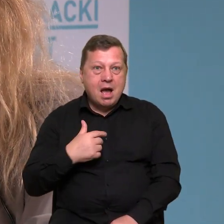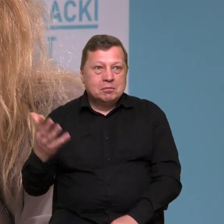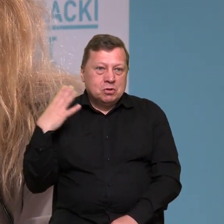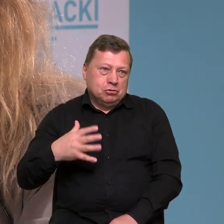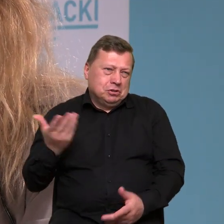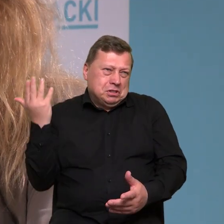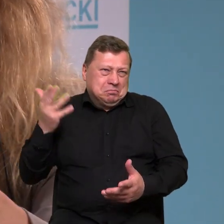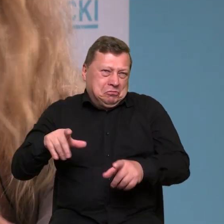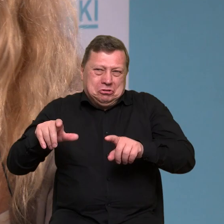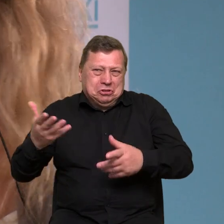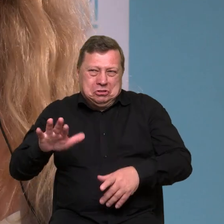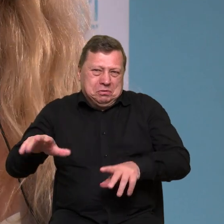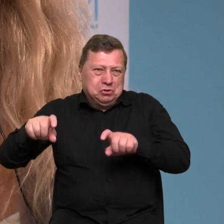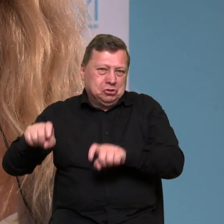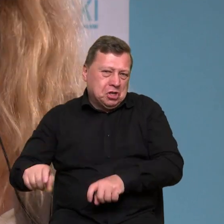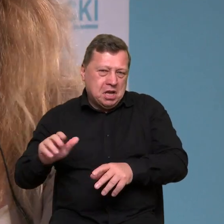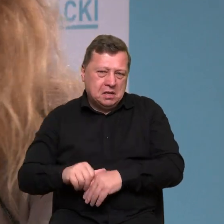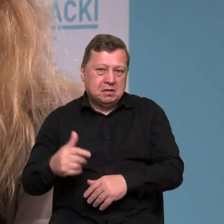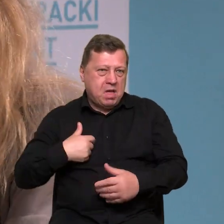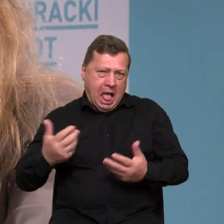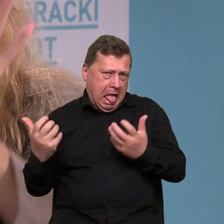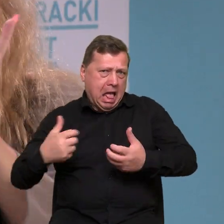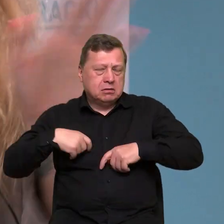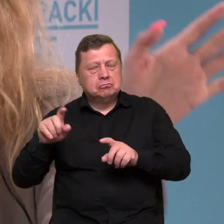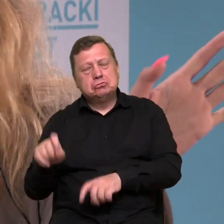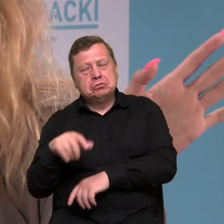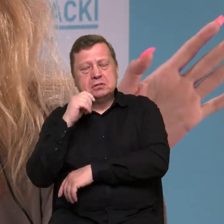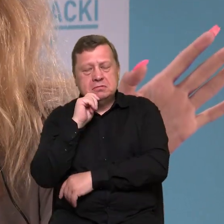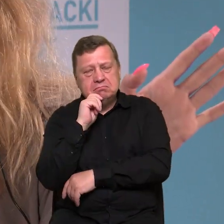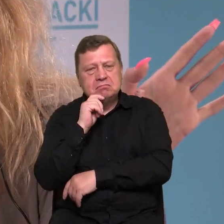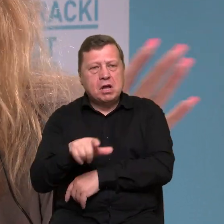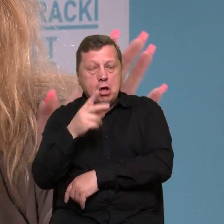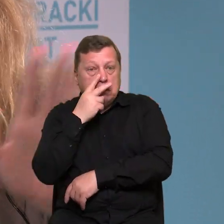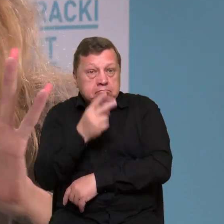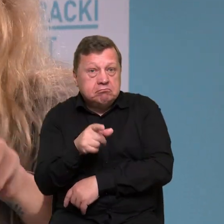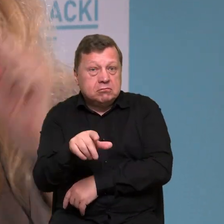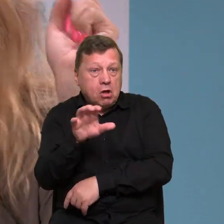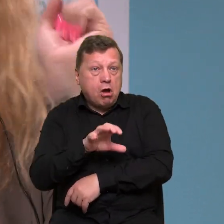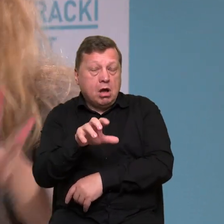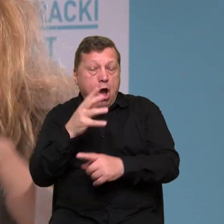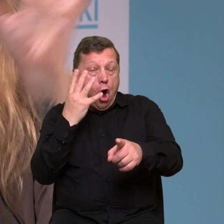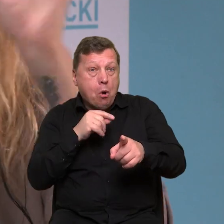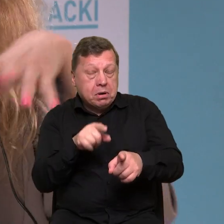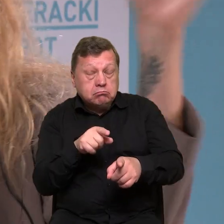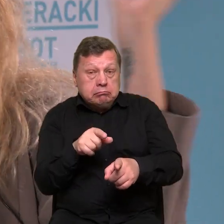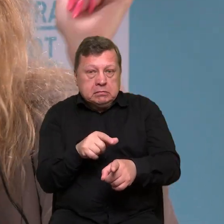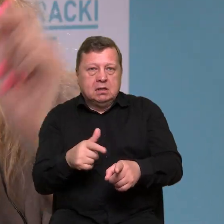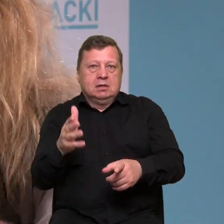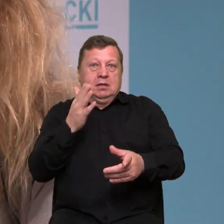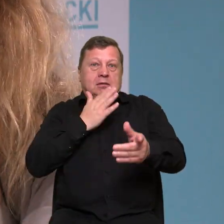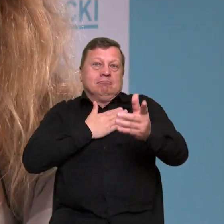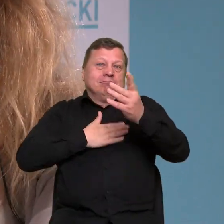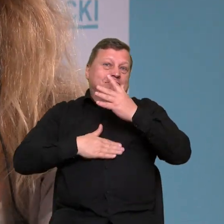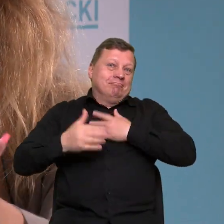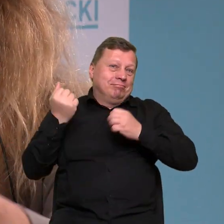siedziałam, chętnie sobie tak siadam. I jak zobaczyłam ten obrazek, to się bardzo ucieszyłam.